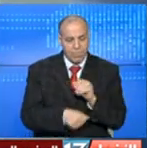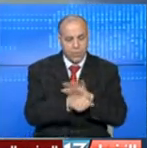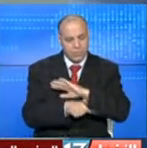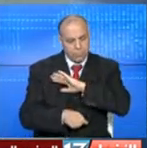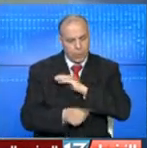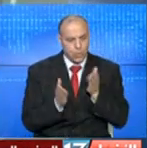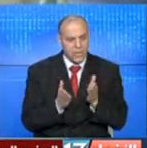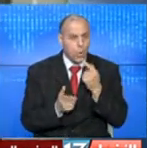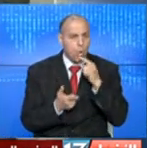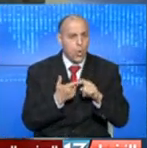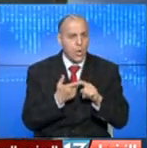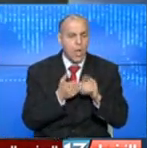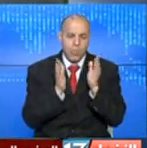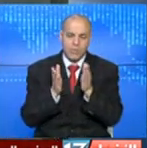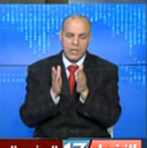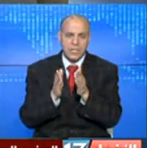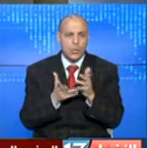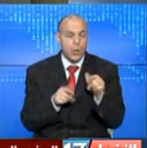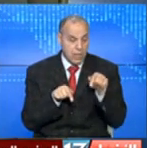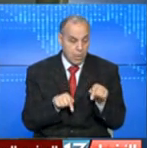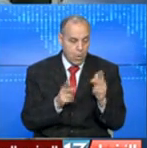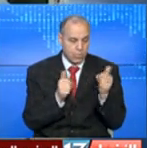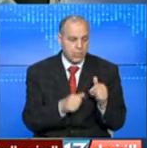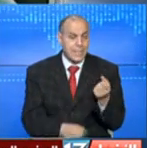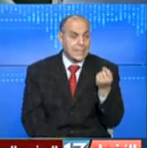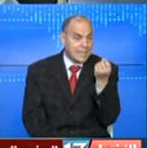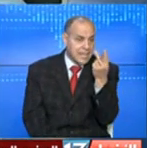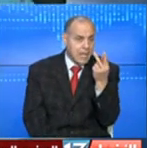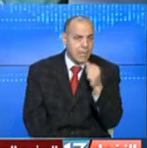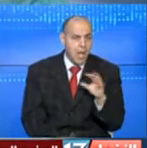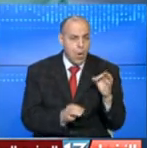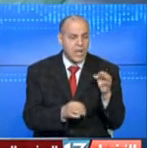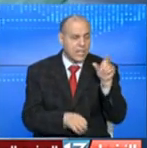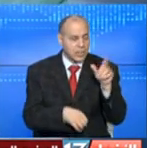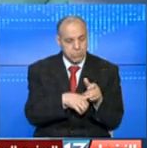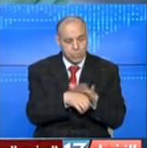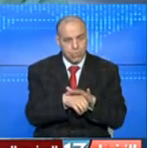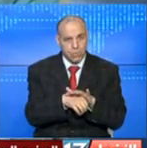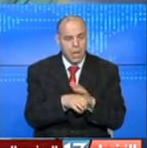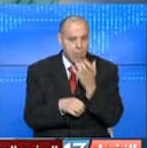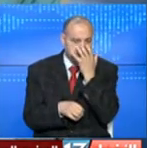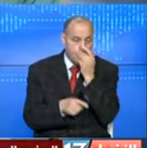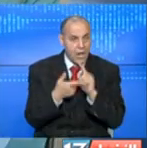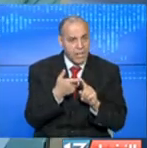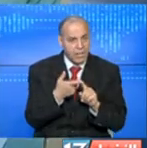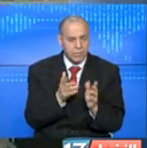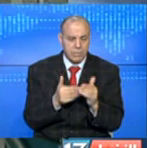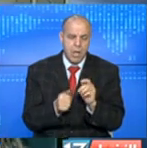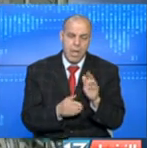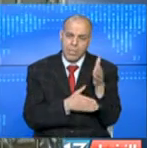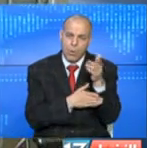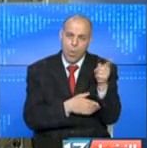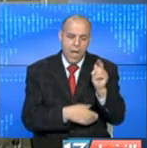المستجد بالمستشفيات يقيم منها حاليا ثلاثمائه وعشره المصابين باقسام العنايه المركزه بالقطاعين العام